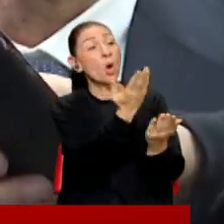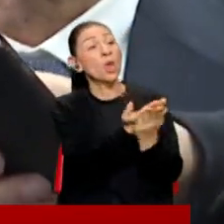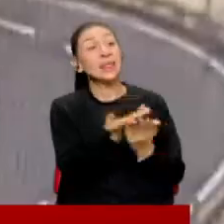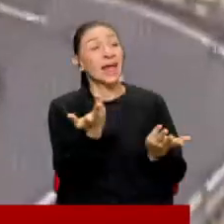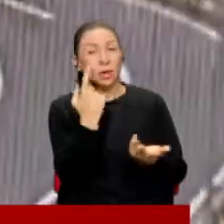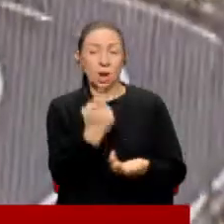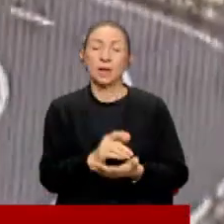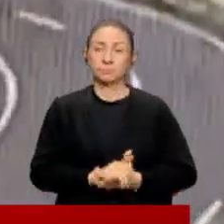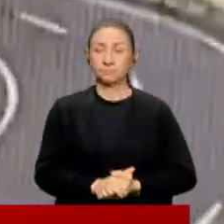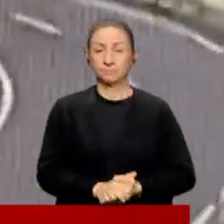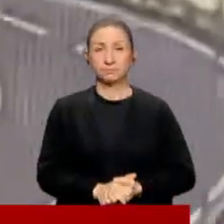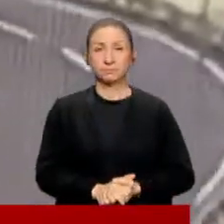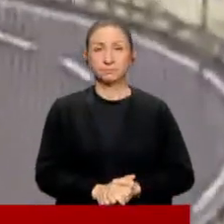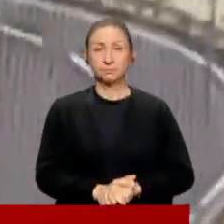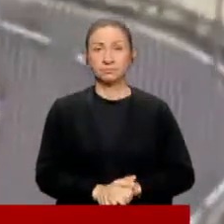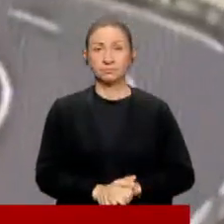çerçevesi içerisinde.